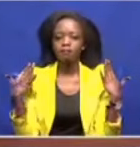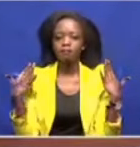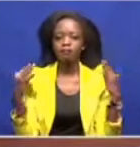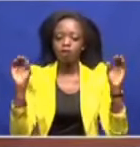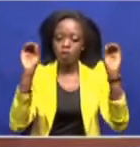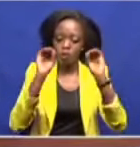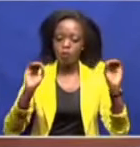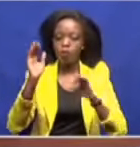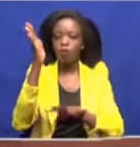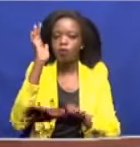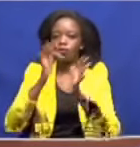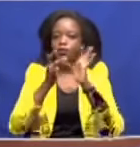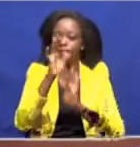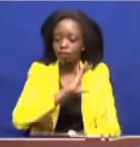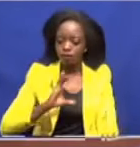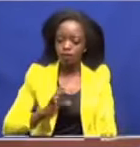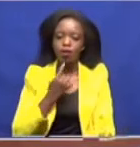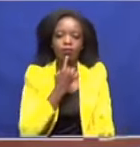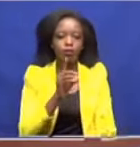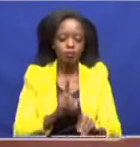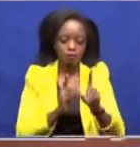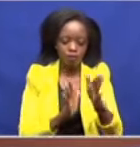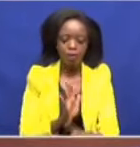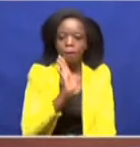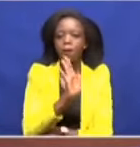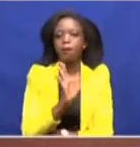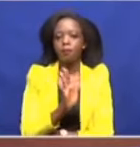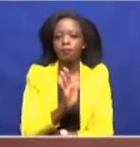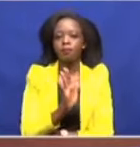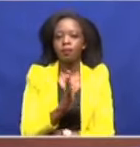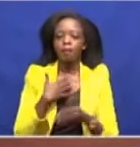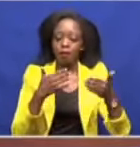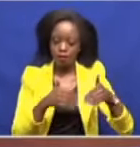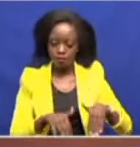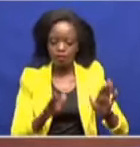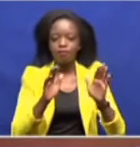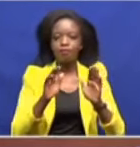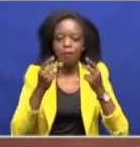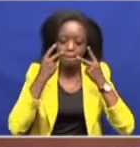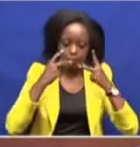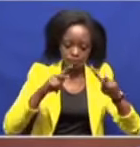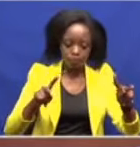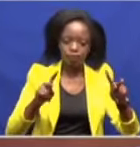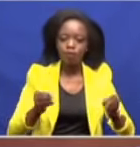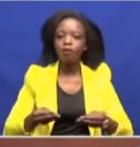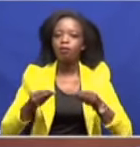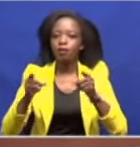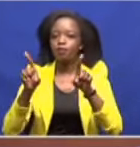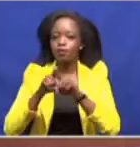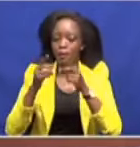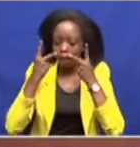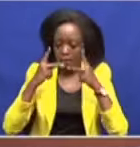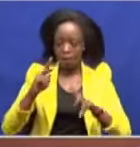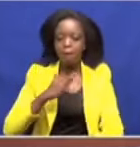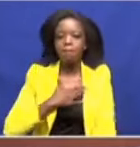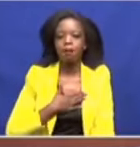Ee Bwana Yesu Kristo uliyewaambia mitume wako, nawaachieni amani na wapeni amani